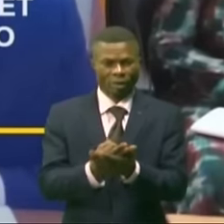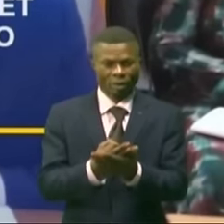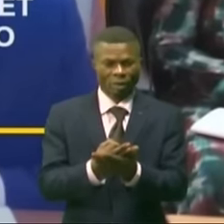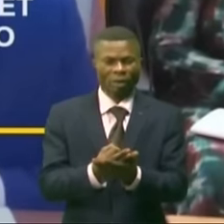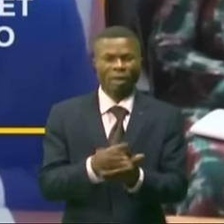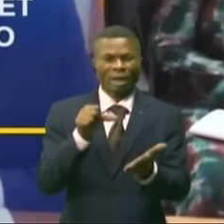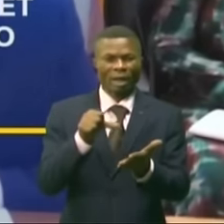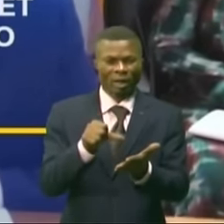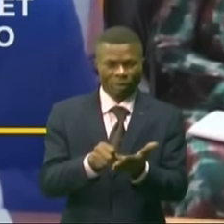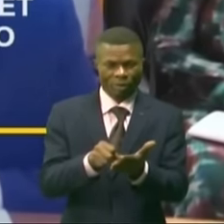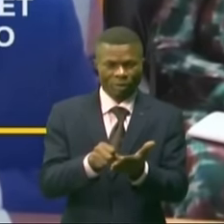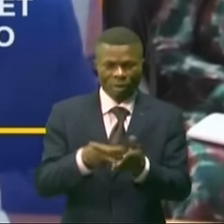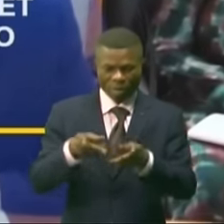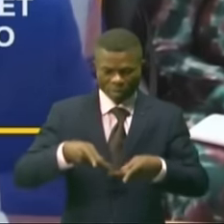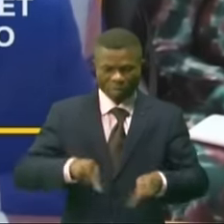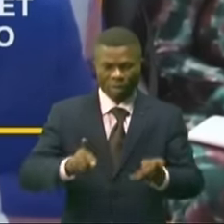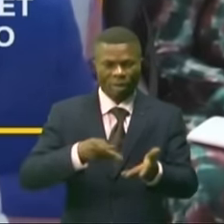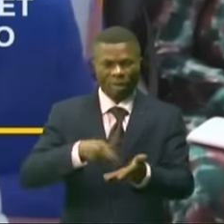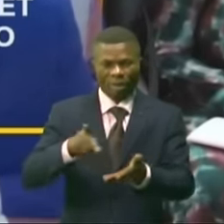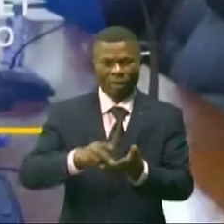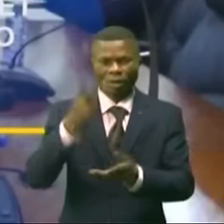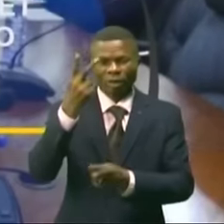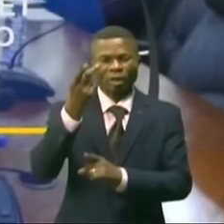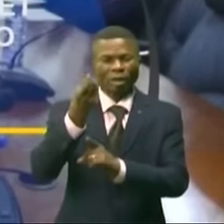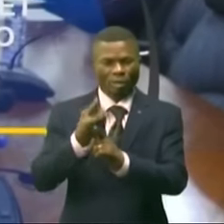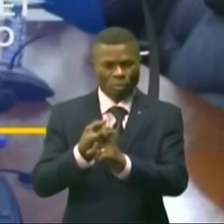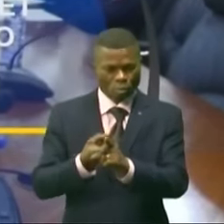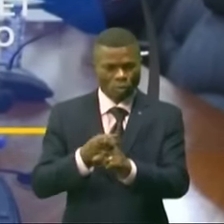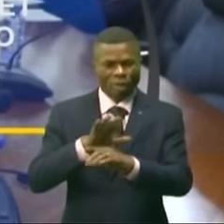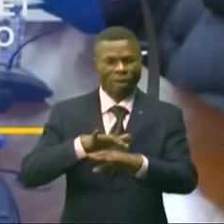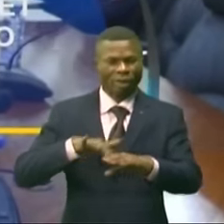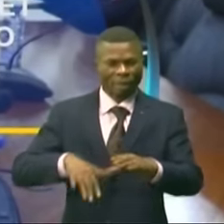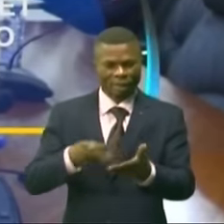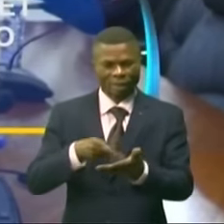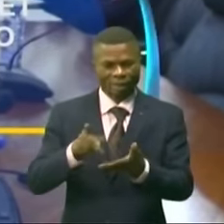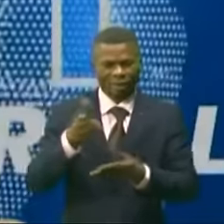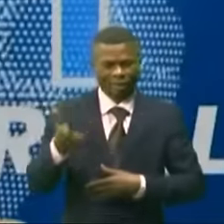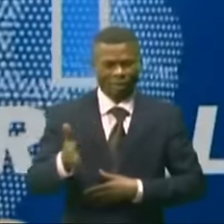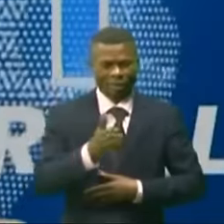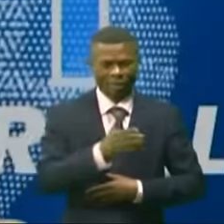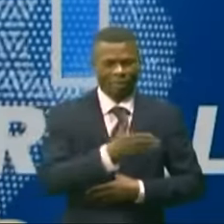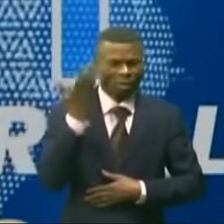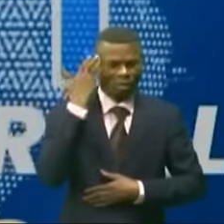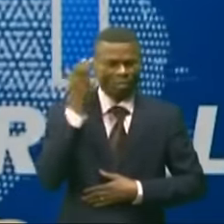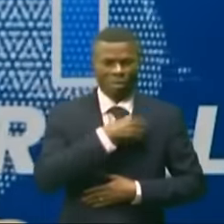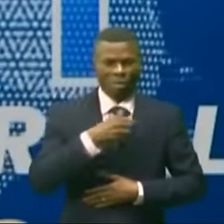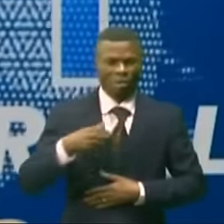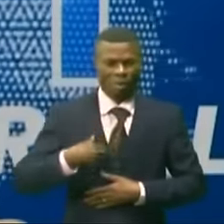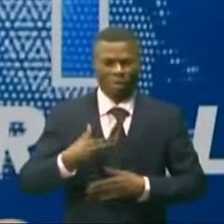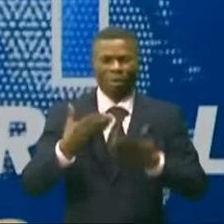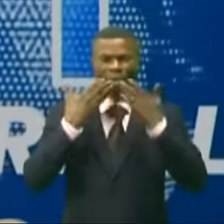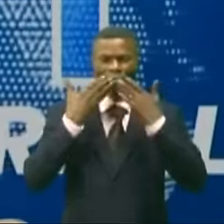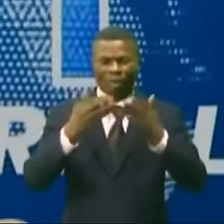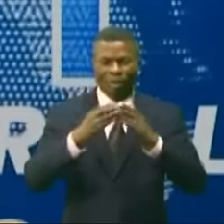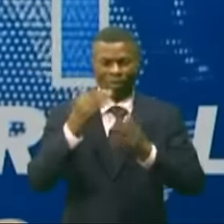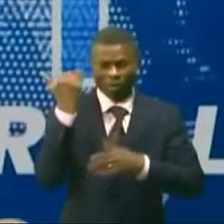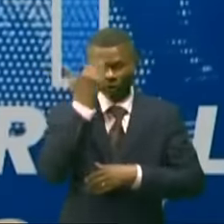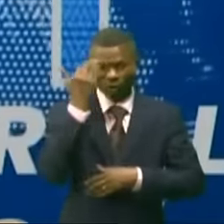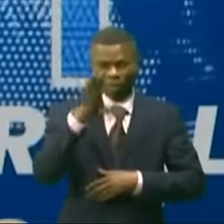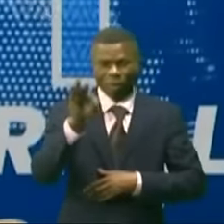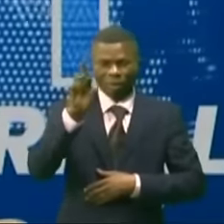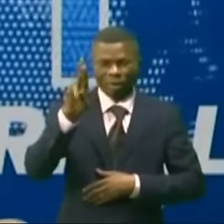correspondance indiquant le paiement de 2 mois d'arriéré de salaire mesdames et messieurs merci d'avoir